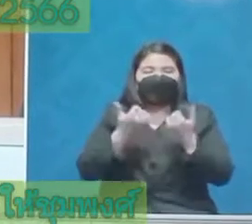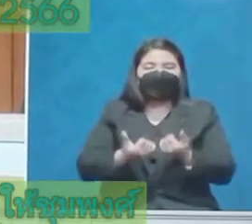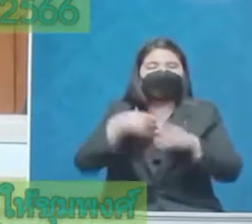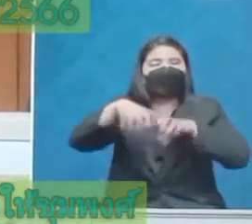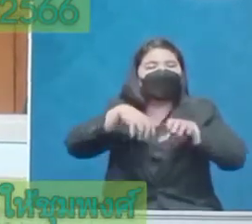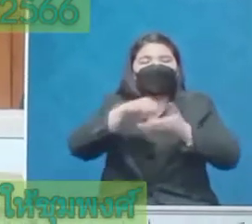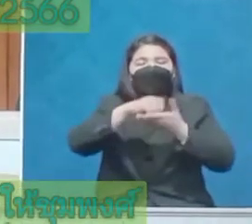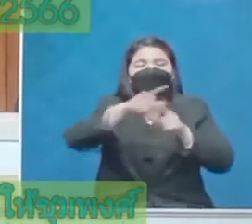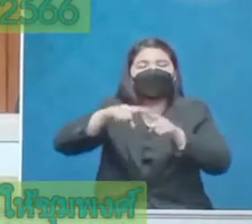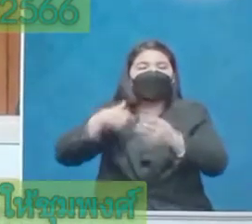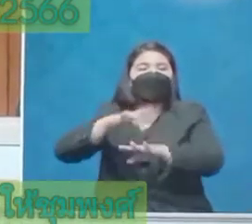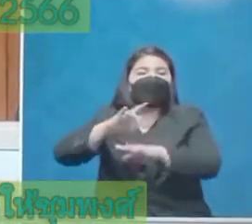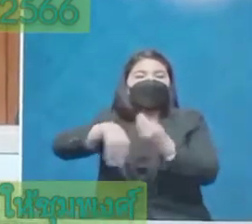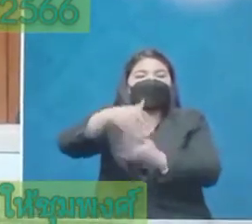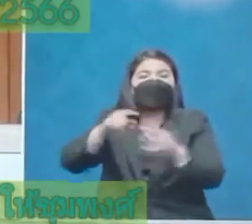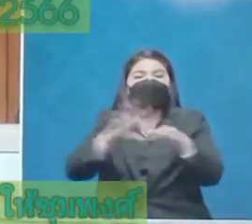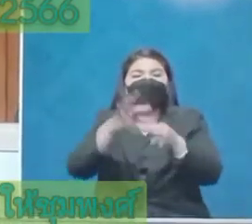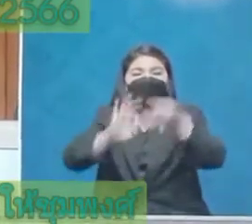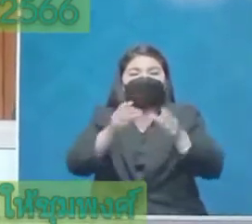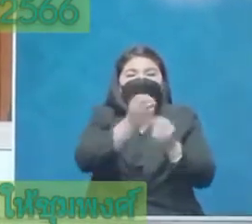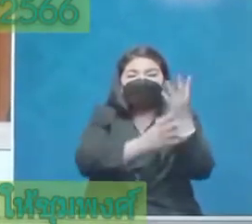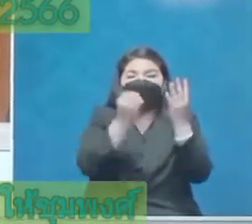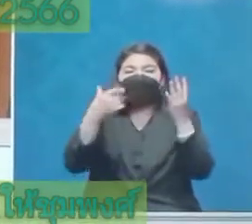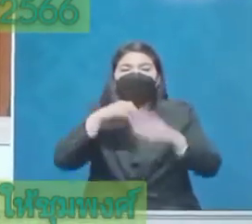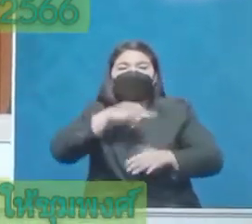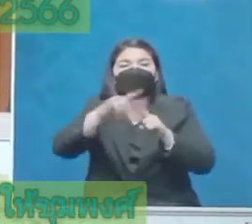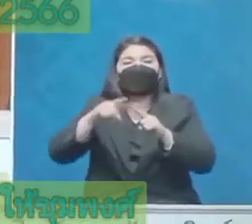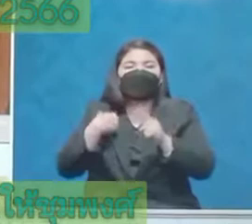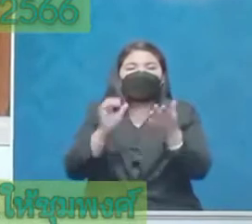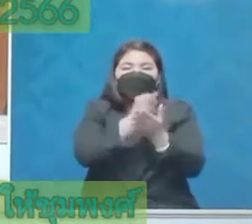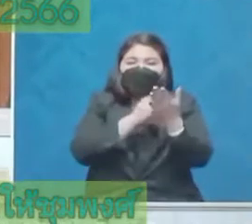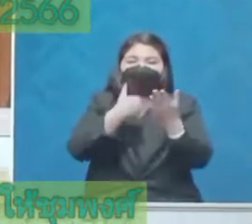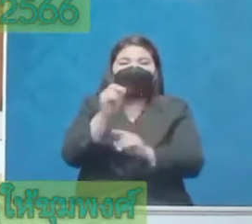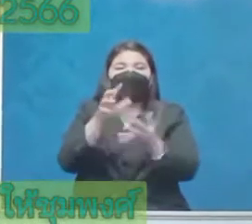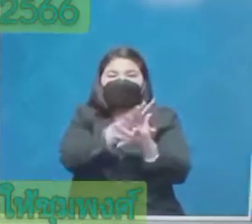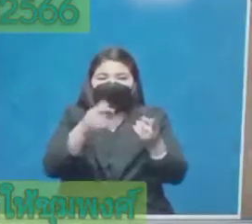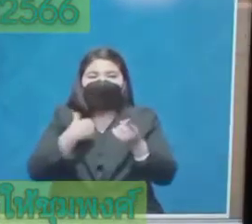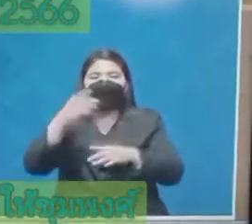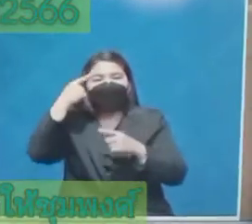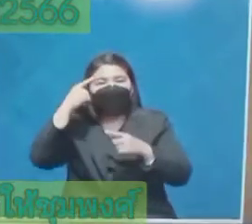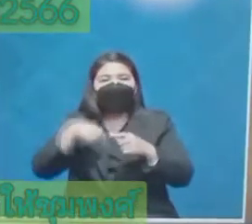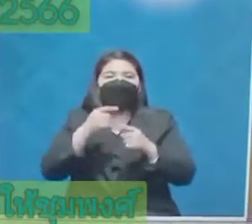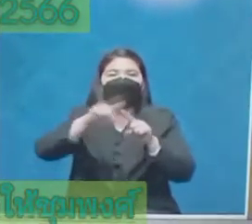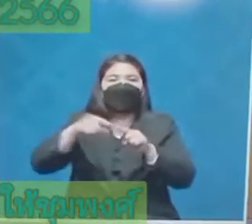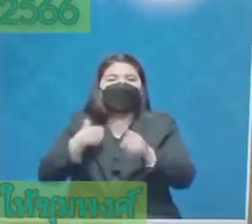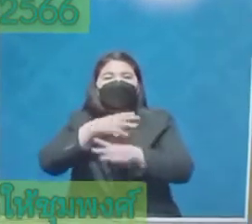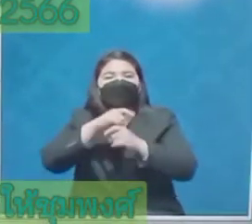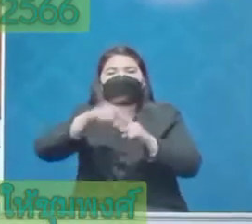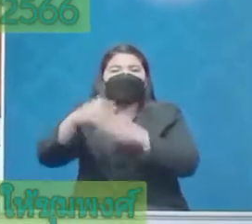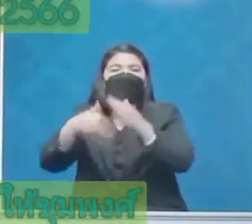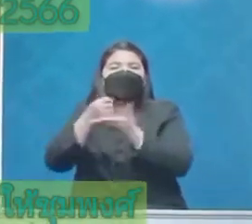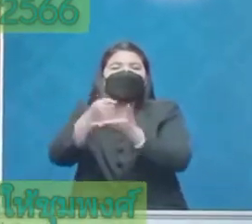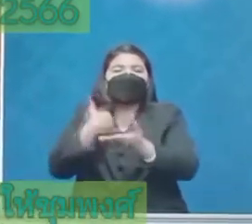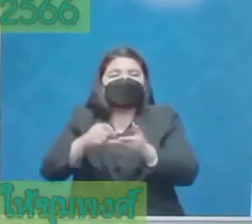ารการและรักทรัพยากรธรรมชาติสิ่งแวดล้อมการควบคุมไฟป่าการจัดการขยะมูลฝอยด้านศิลปะวัฒนธรรมจารีตประเพณีภูมิปัญญาท้องถิ่นบำรุงรักษาโบราณสถานเป็น